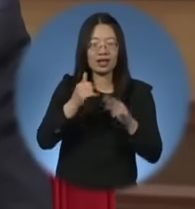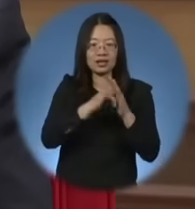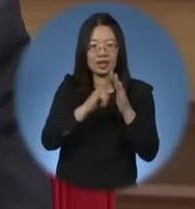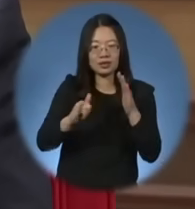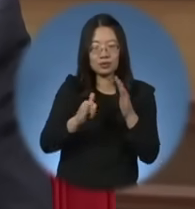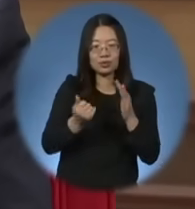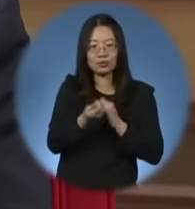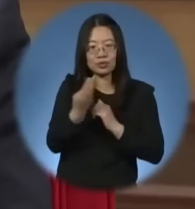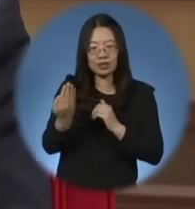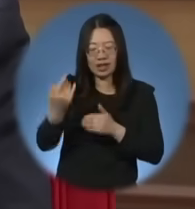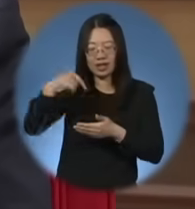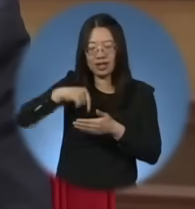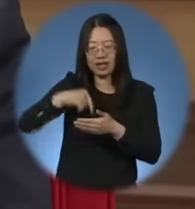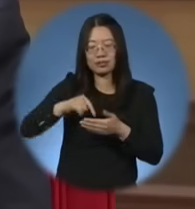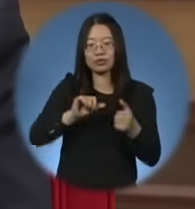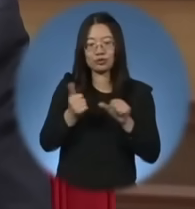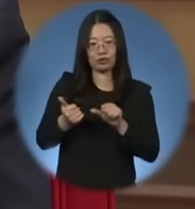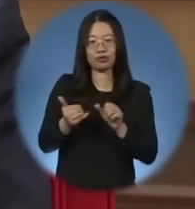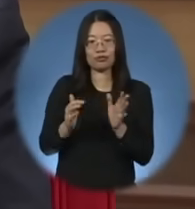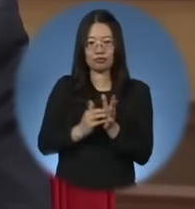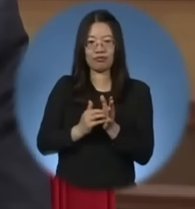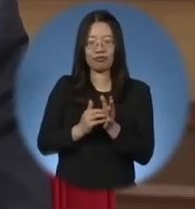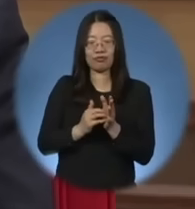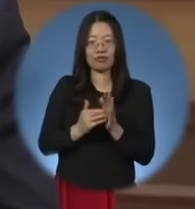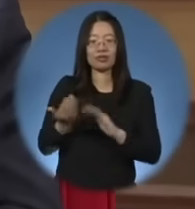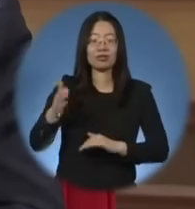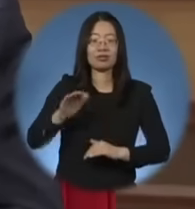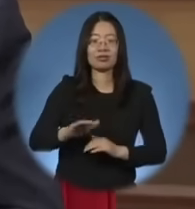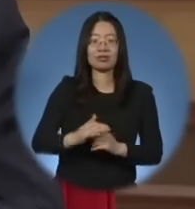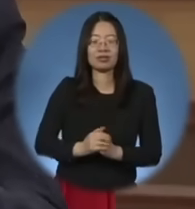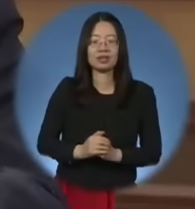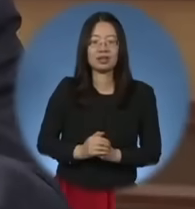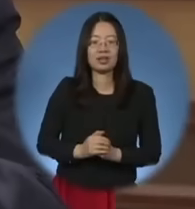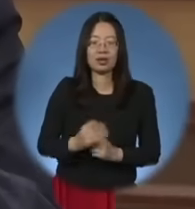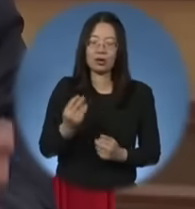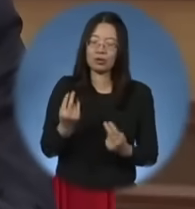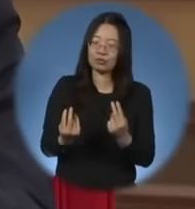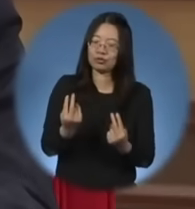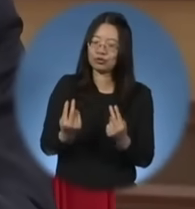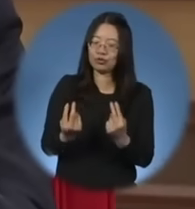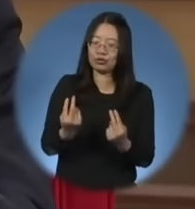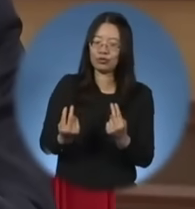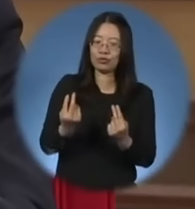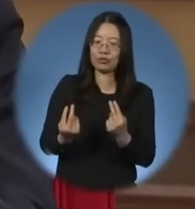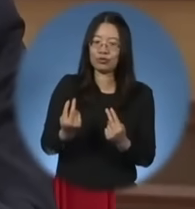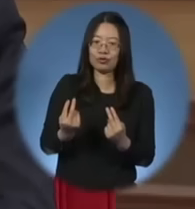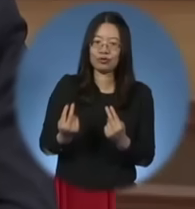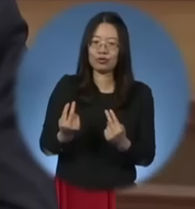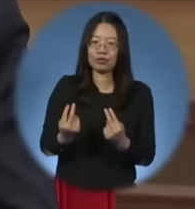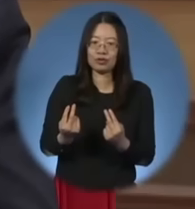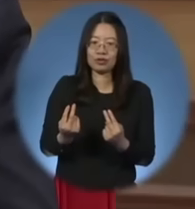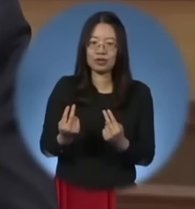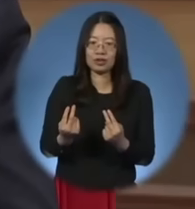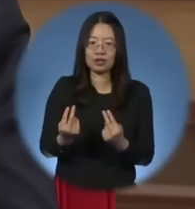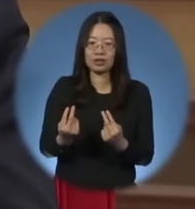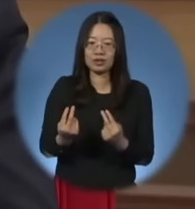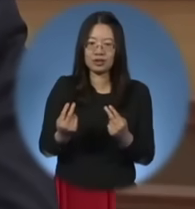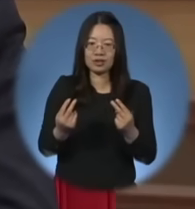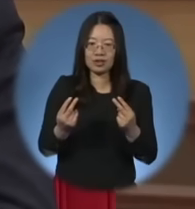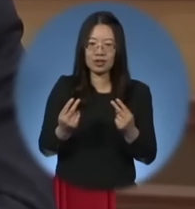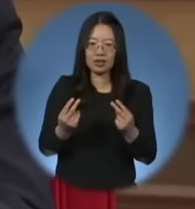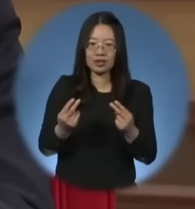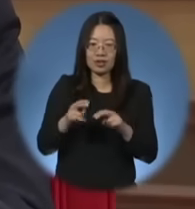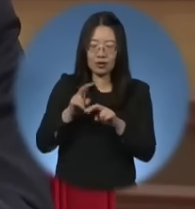몇 사람 죽었어요네 내부적으로 그랬죠 그런 거 있었는데 근데 비교적으로이 의물